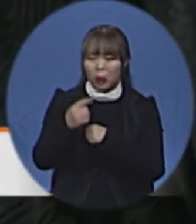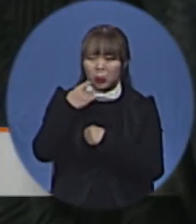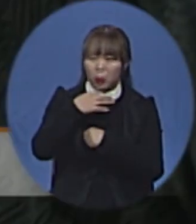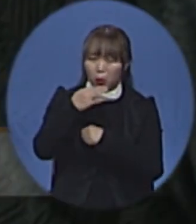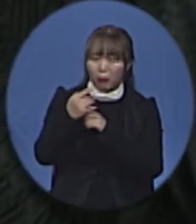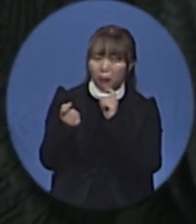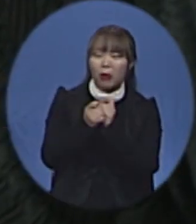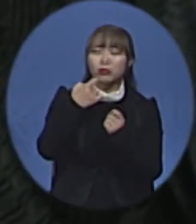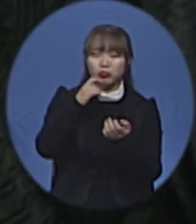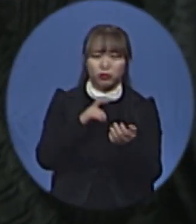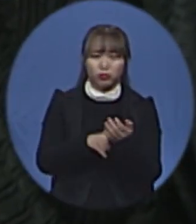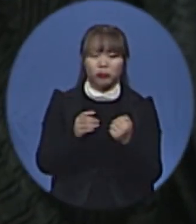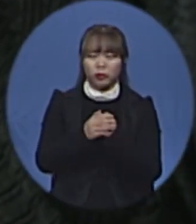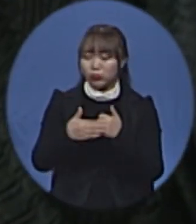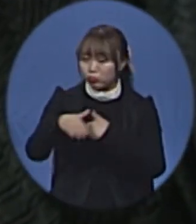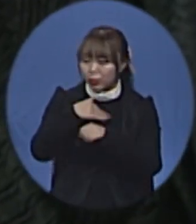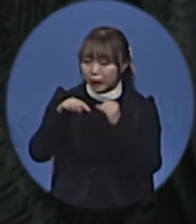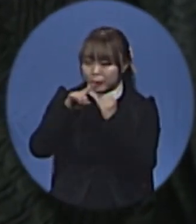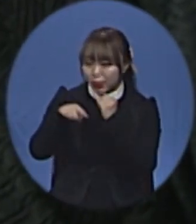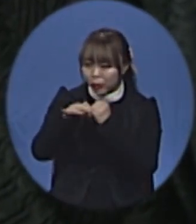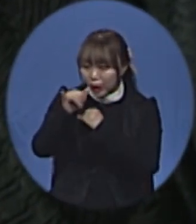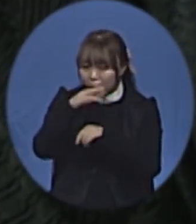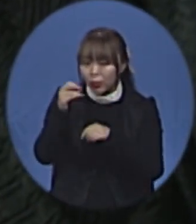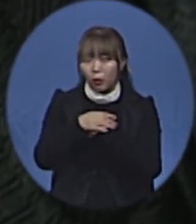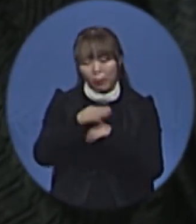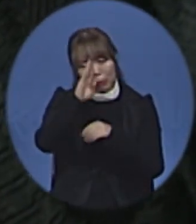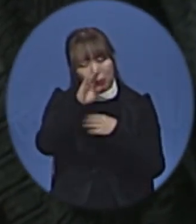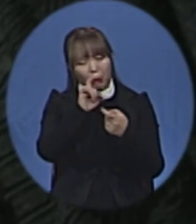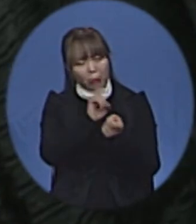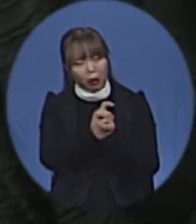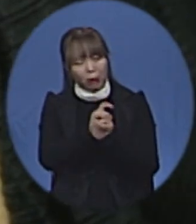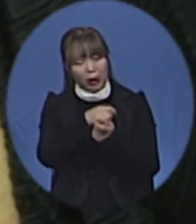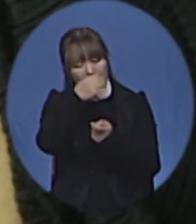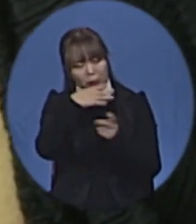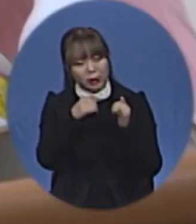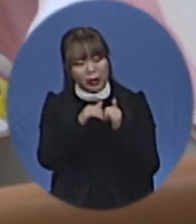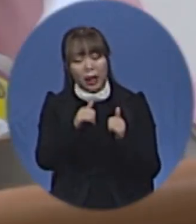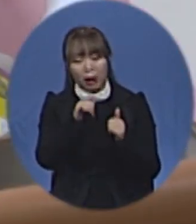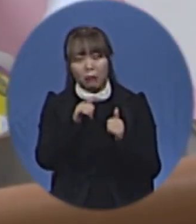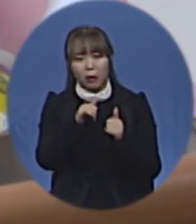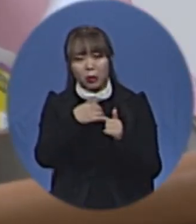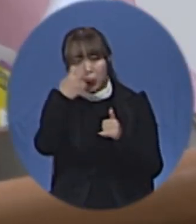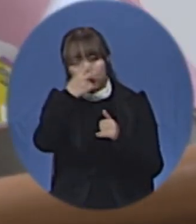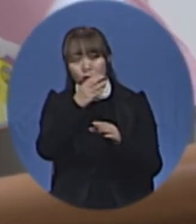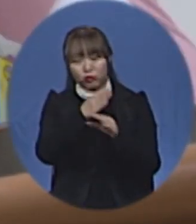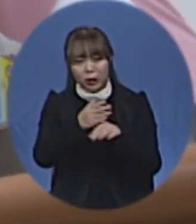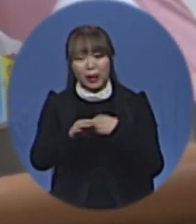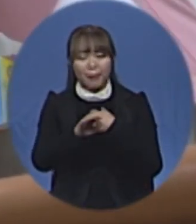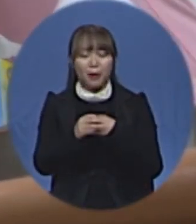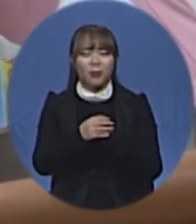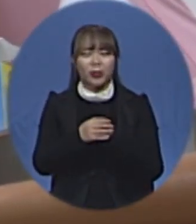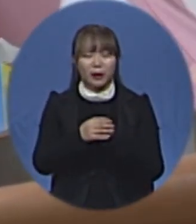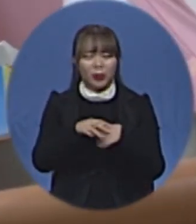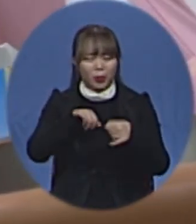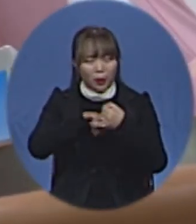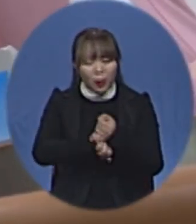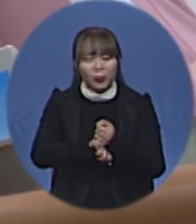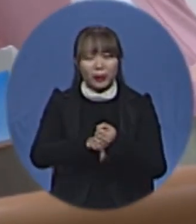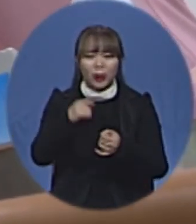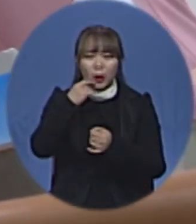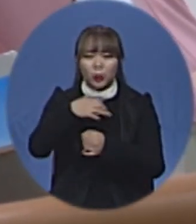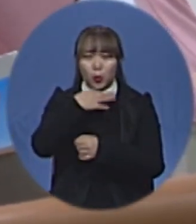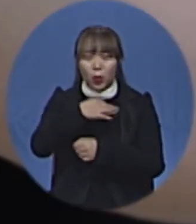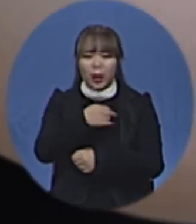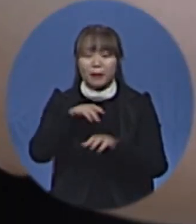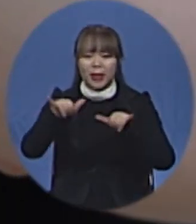크거든요. 주변에 임산부가 있거나 병에 걸려 힘들어하시는 분들을 돌보고 계신다면 잊지 말고 꼭 독감